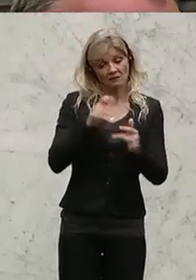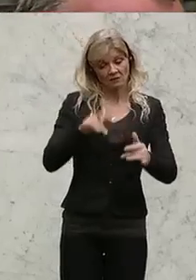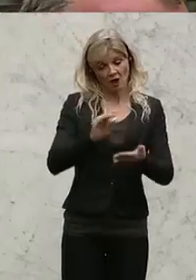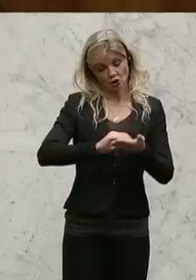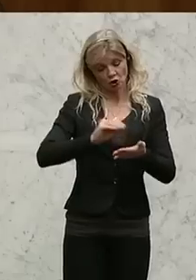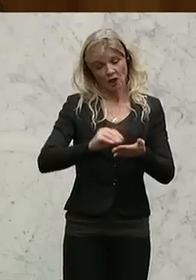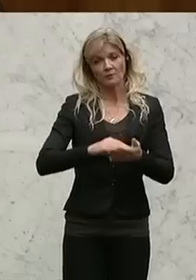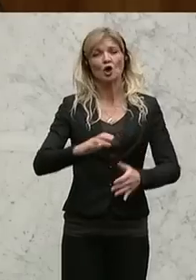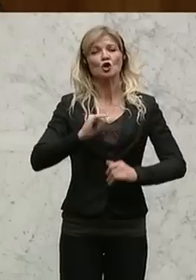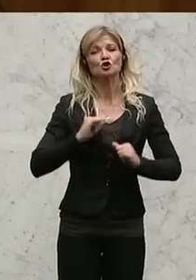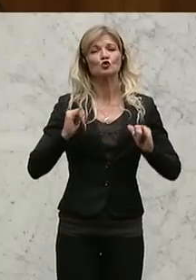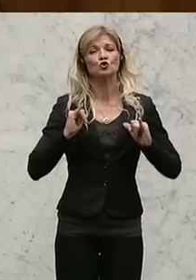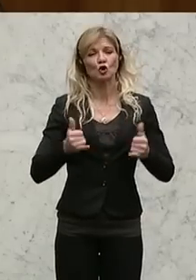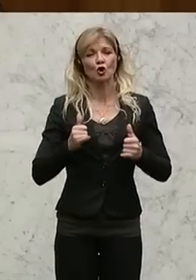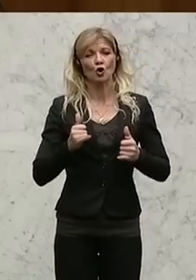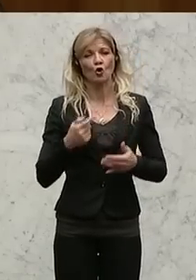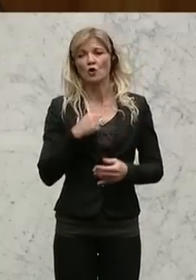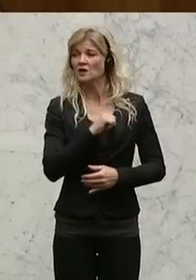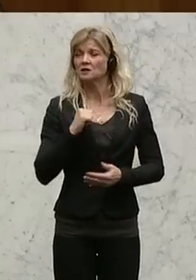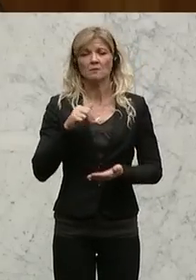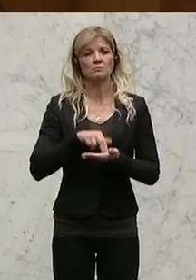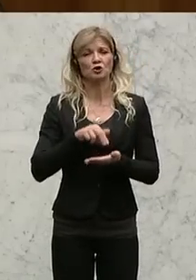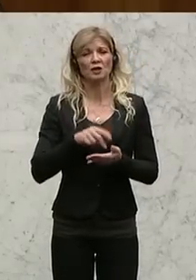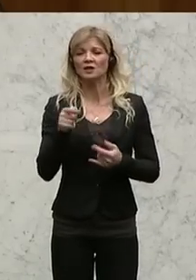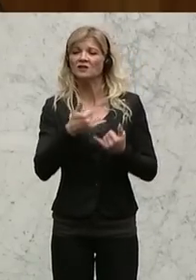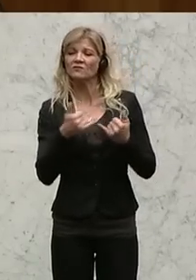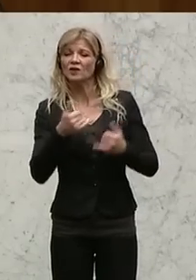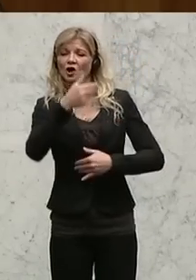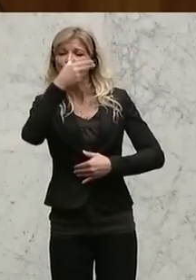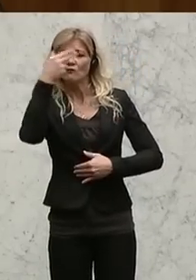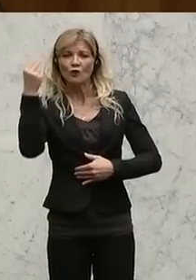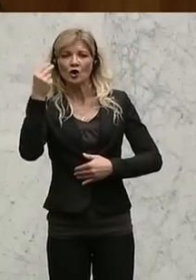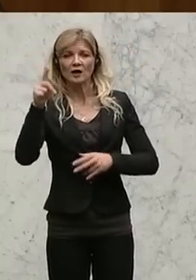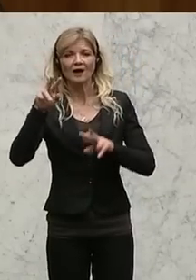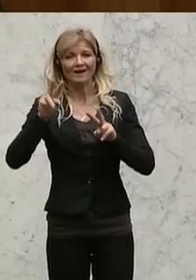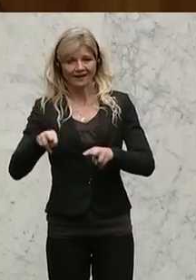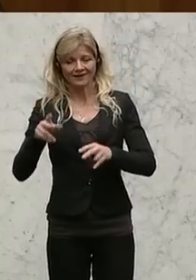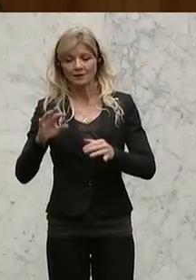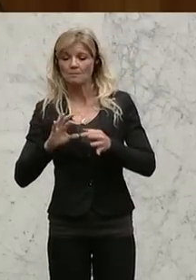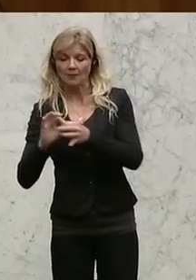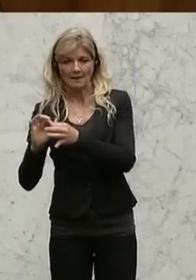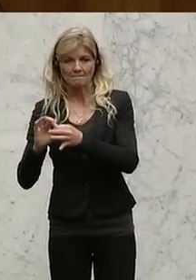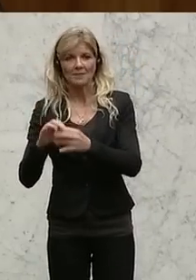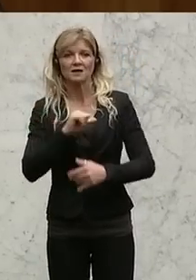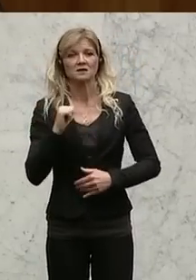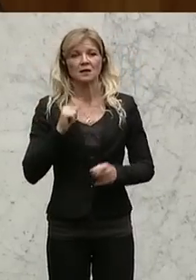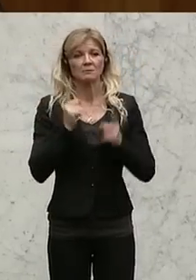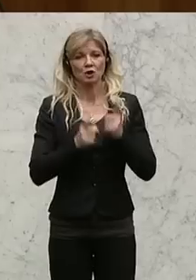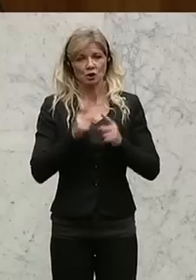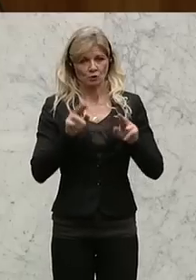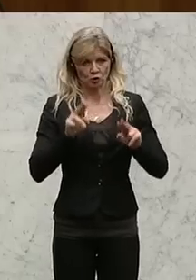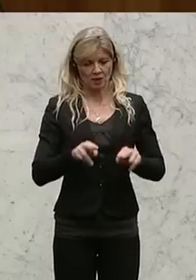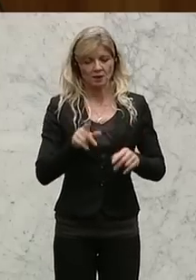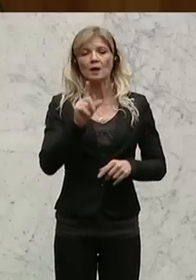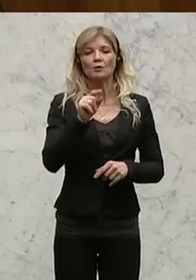die Südtirol-Autonomie völkerrechtlich auf dem Selbstbestimmungsrecht beruht, das als fortwährendes Recht von Südtirol in Form